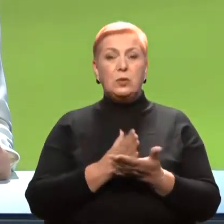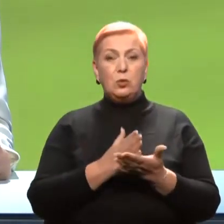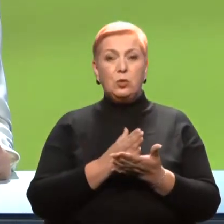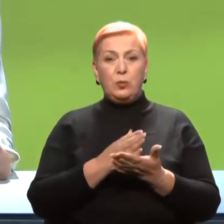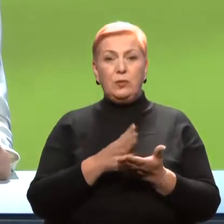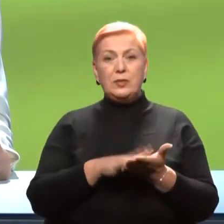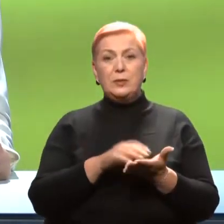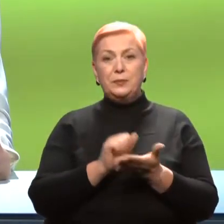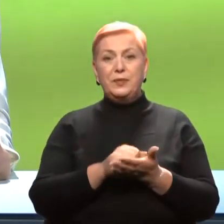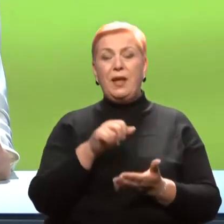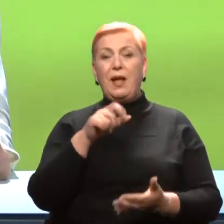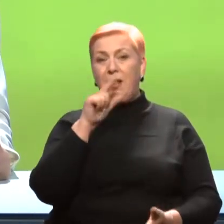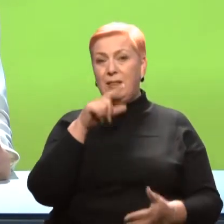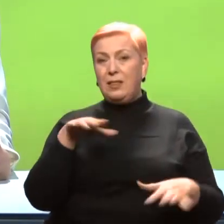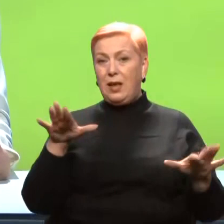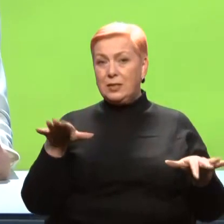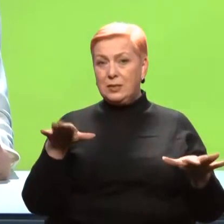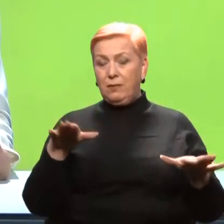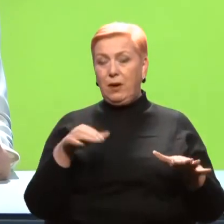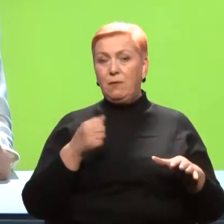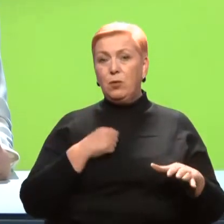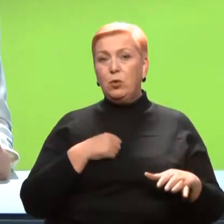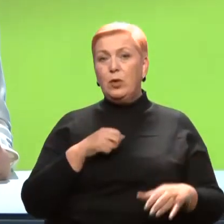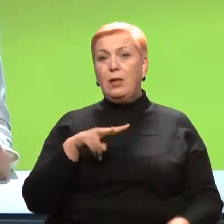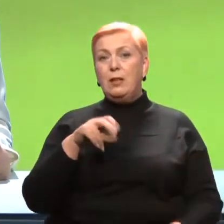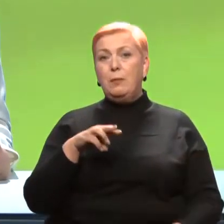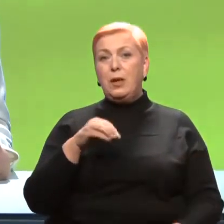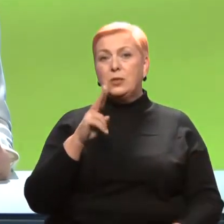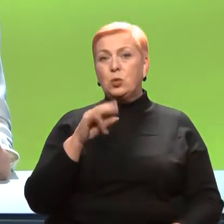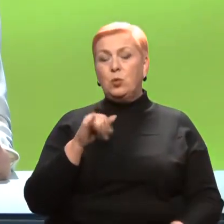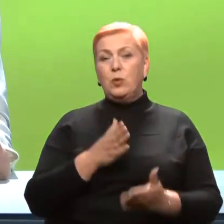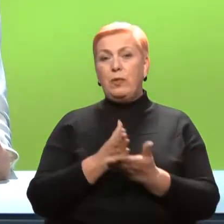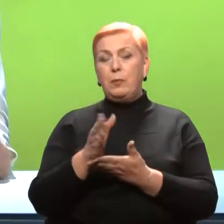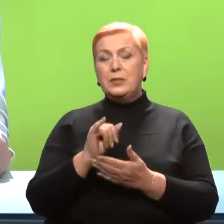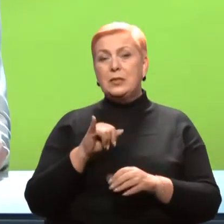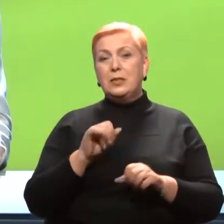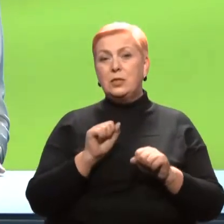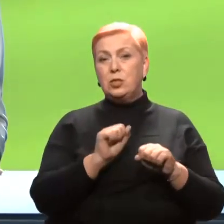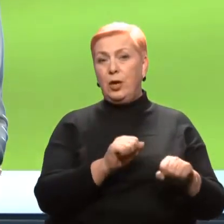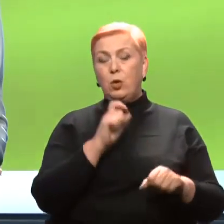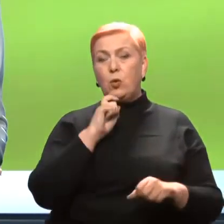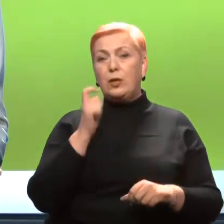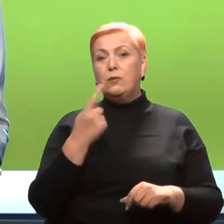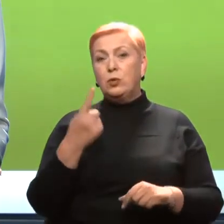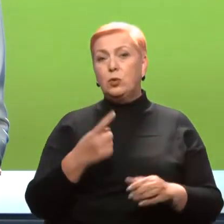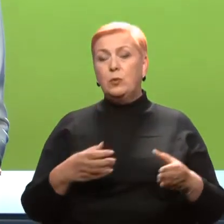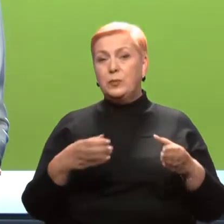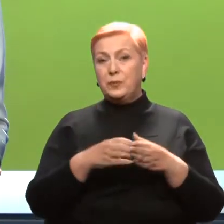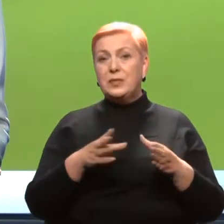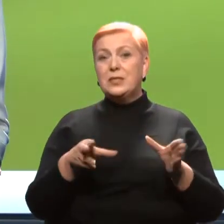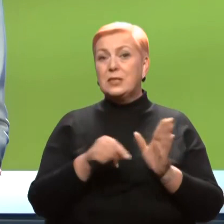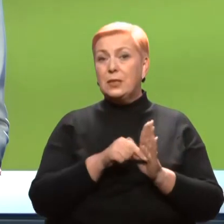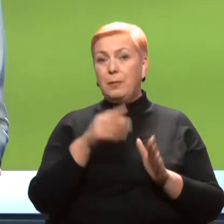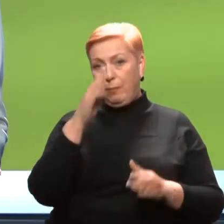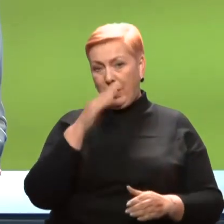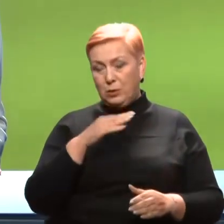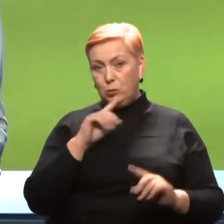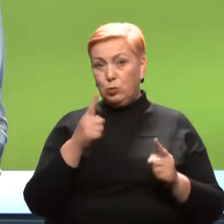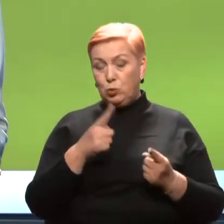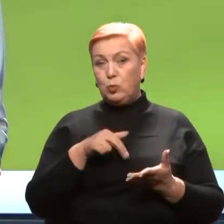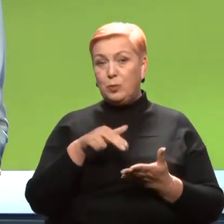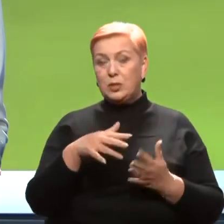псевдоластівка воює на Лиманському напрямку і захищає Україну в одному підрозділі з батьком. Чому пішла